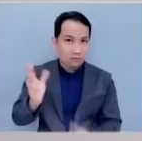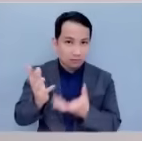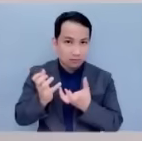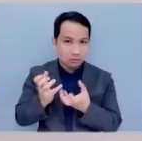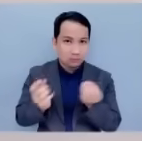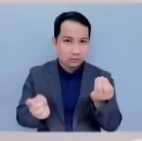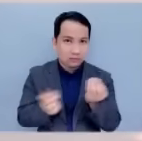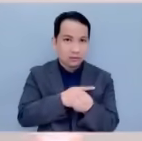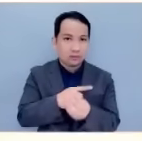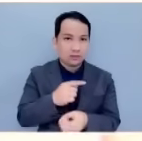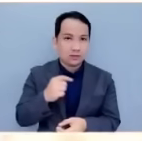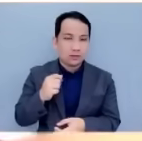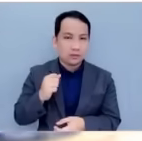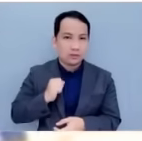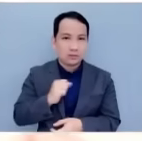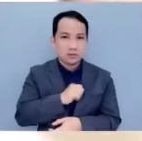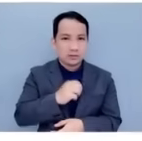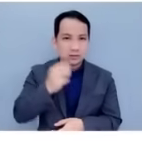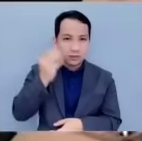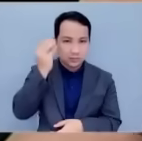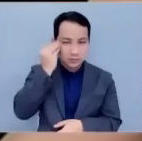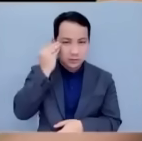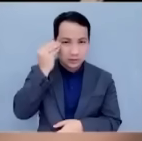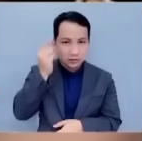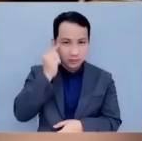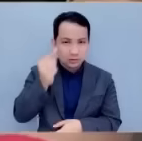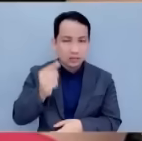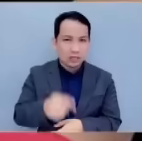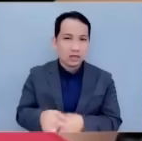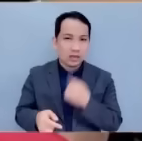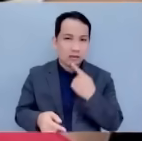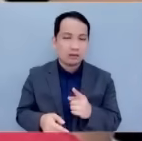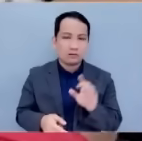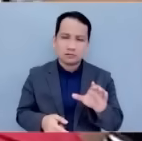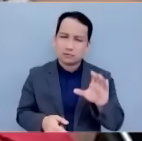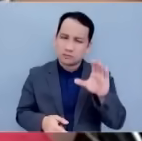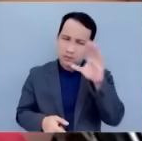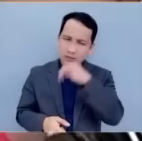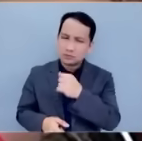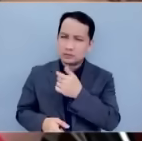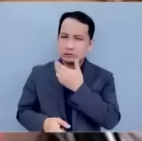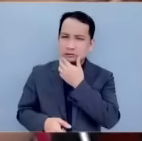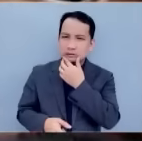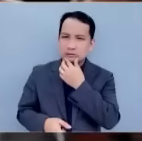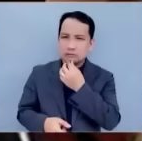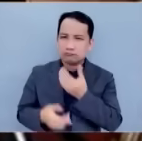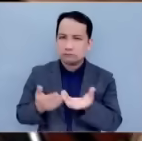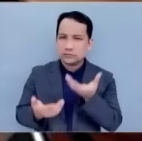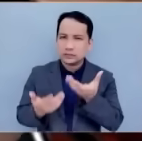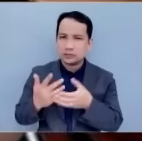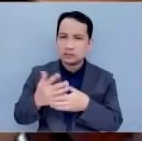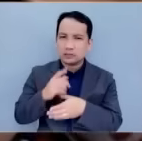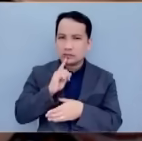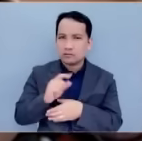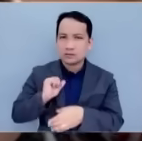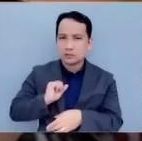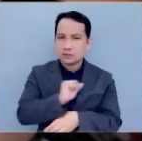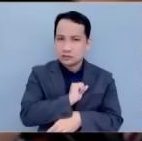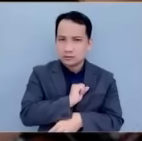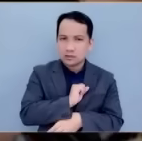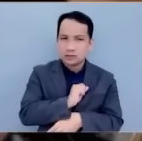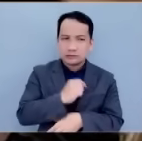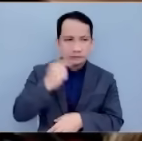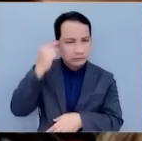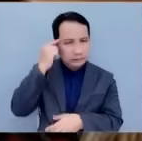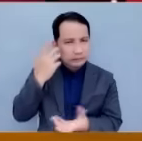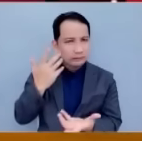patalsikin si Senate President Juan Miguel Zubiri. Pero ang katakataka, sabi ng senadora, hindi mga senador ang utak ng